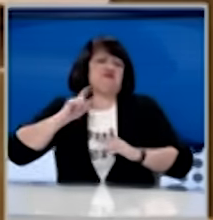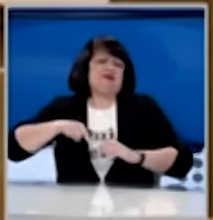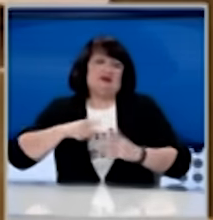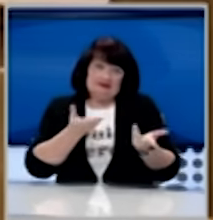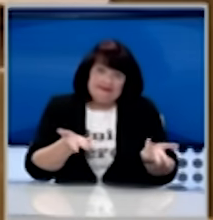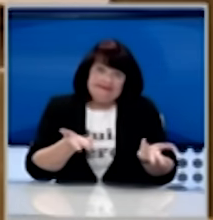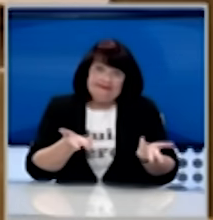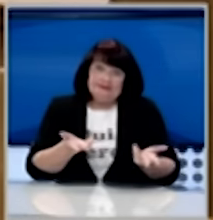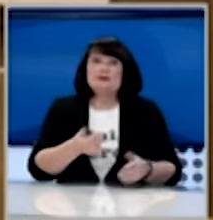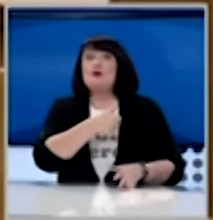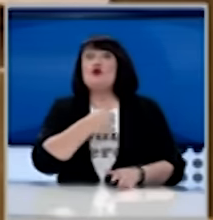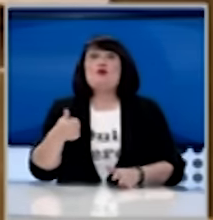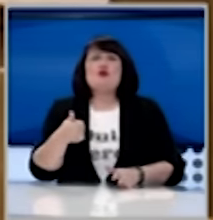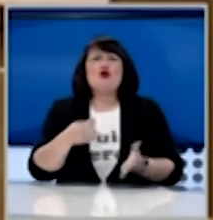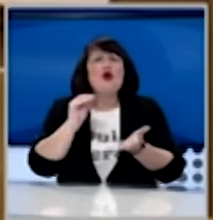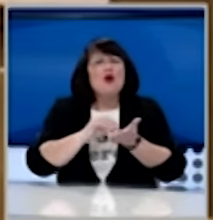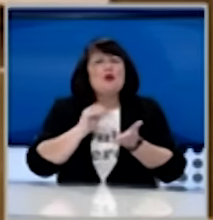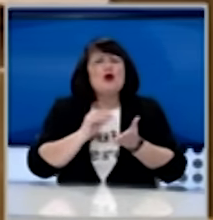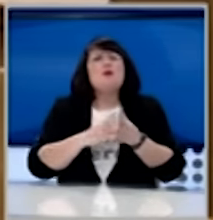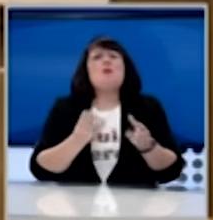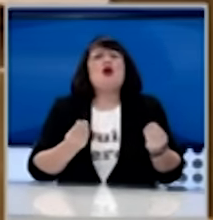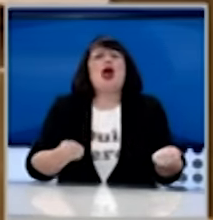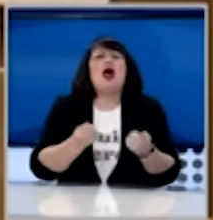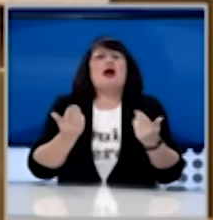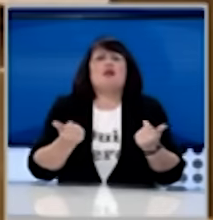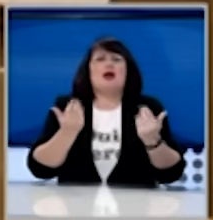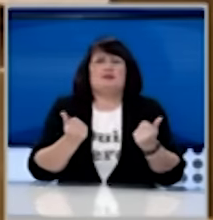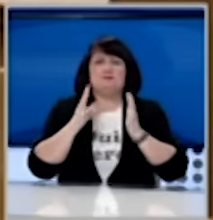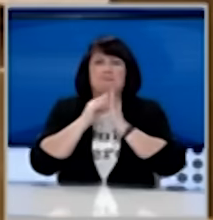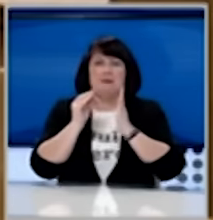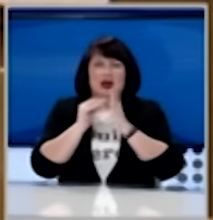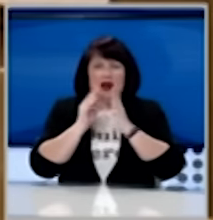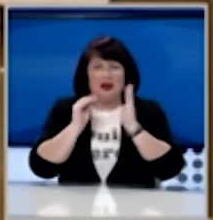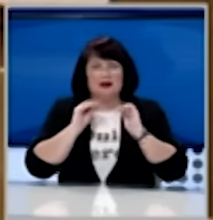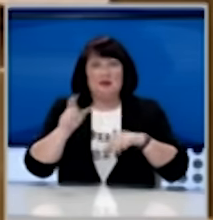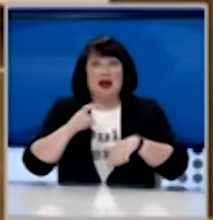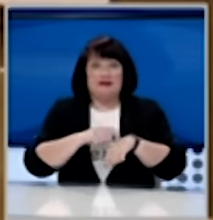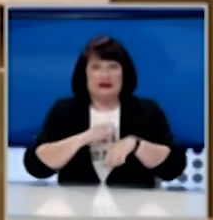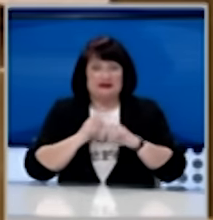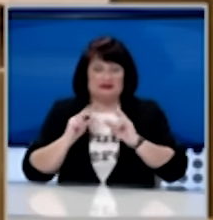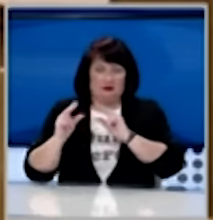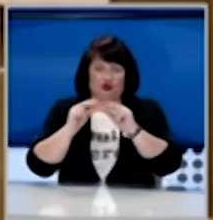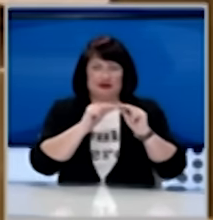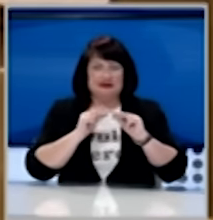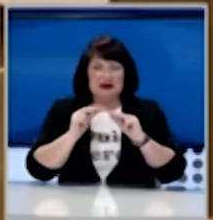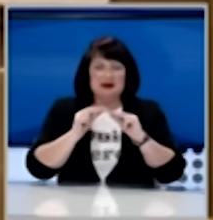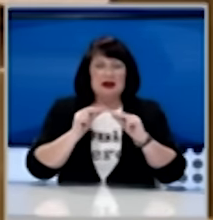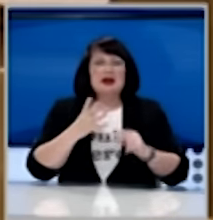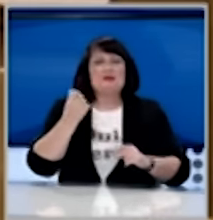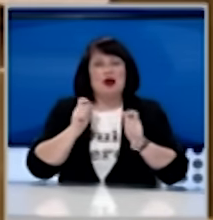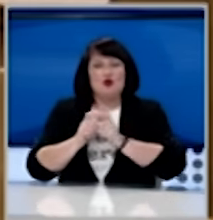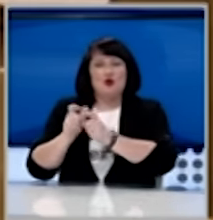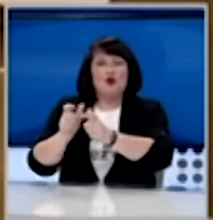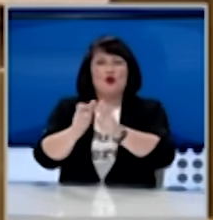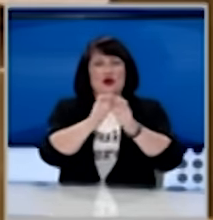σας και όχι μόνο αυτά αλλά και πολλά άλλα ακόμα για παράδειγμα ακόμα και αυτή την ώρα που μιλάμε υπάρχουν